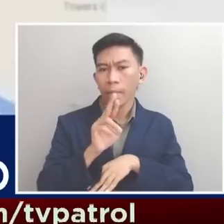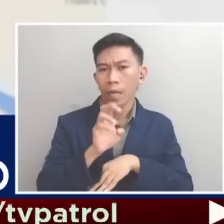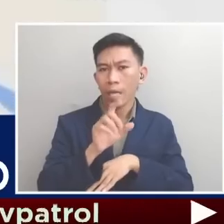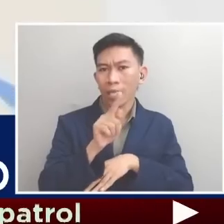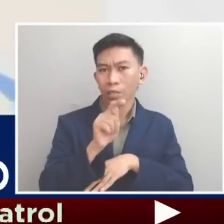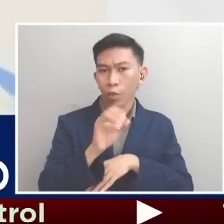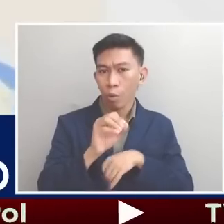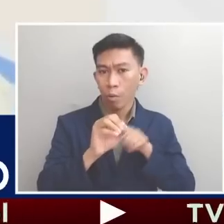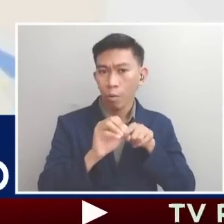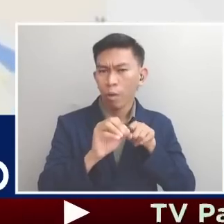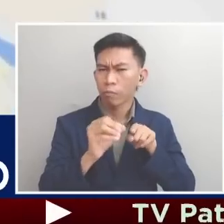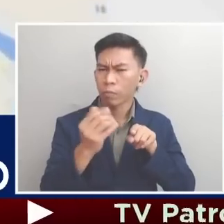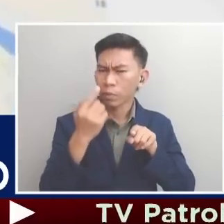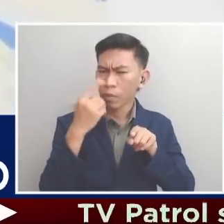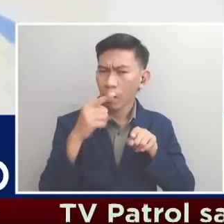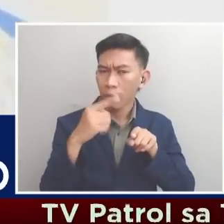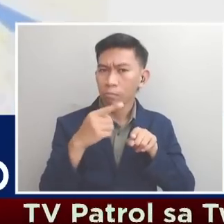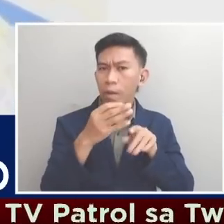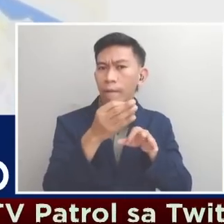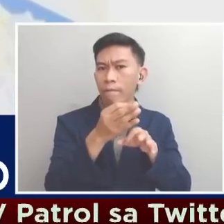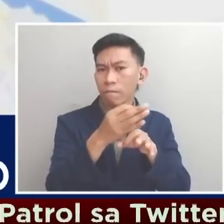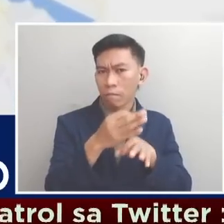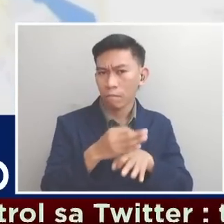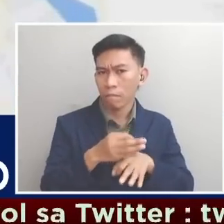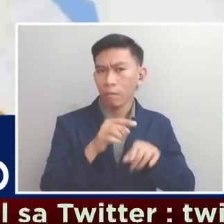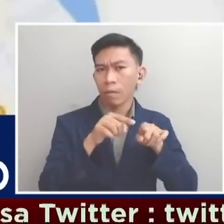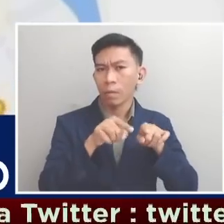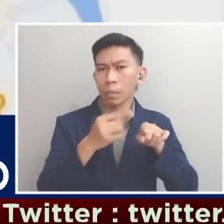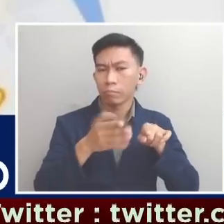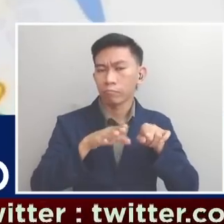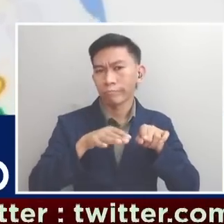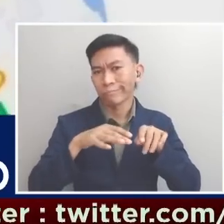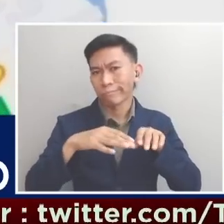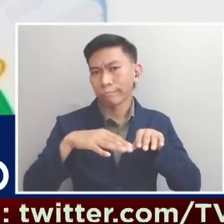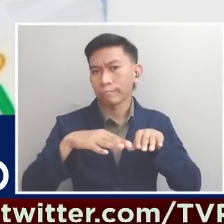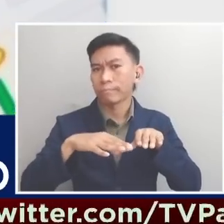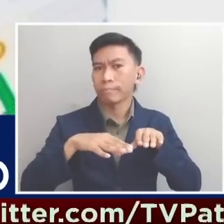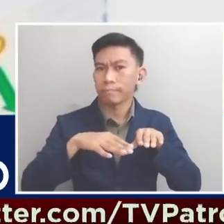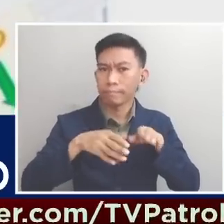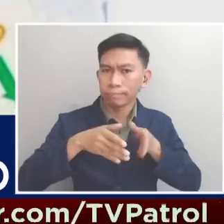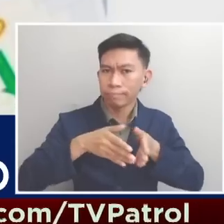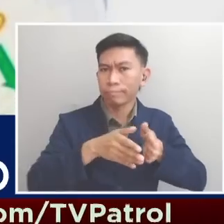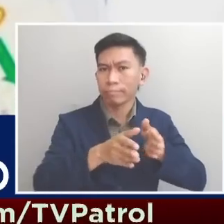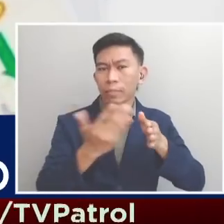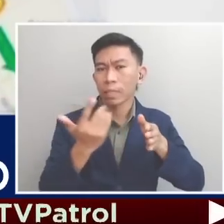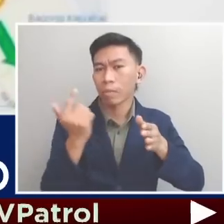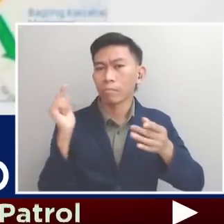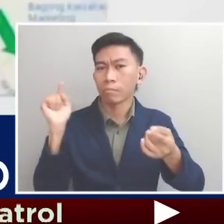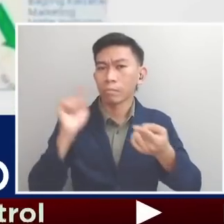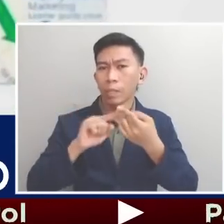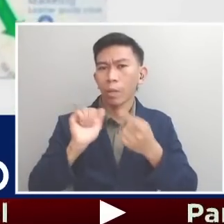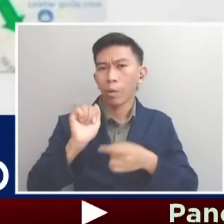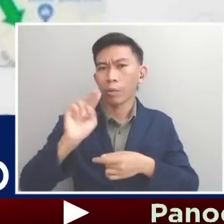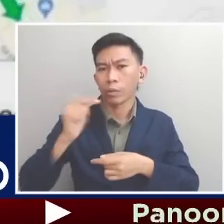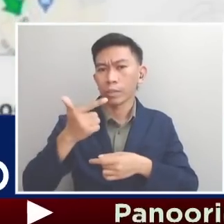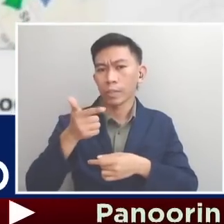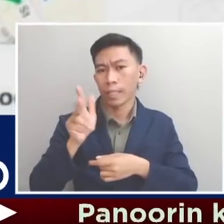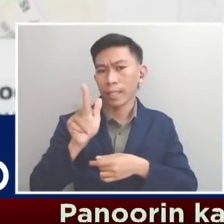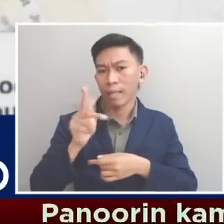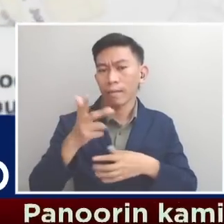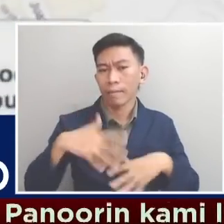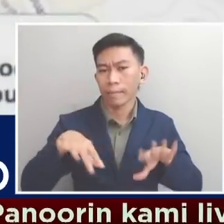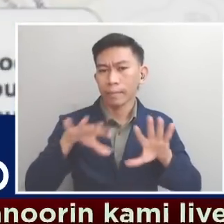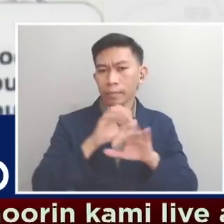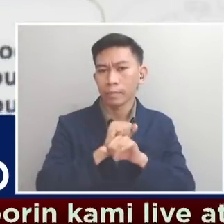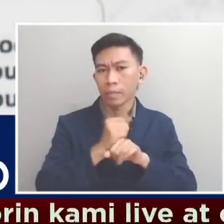ang repair at reblocking ng kalsada na tatagal hanggang August 23. Apektado sa proyekto ang northbound lanes sa pagitan